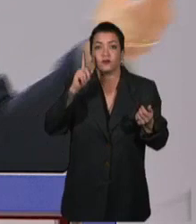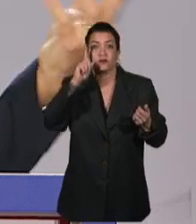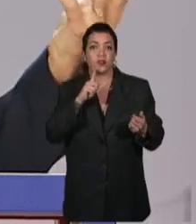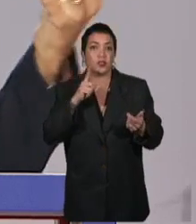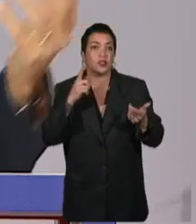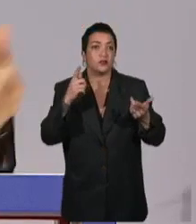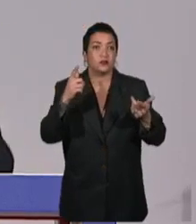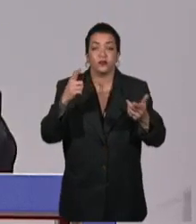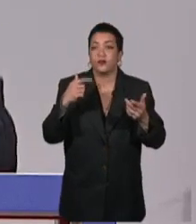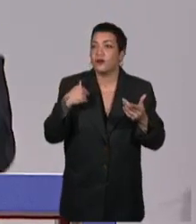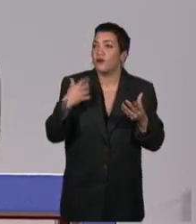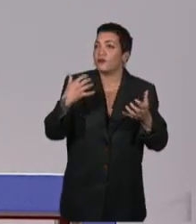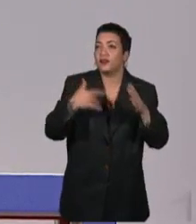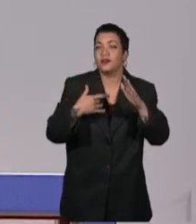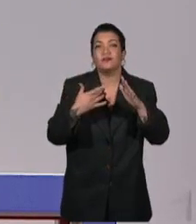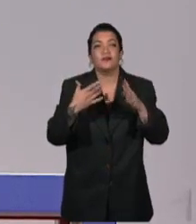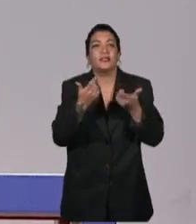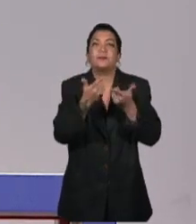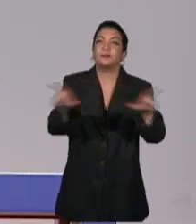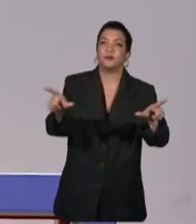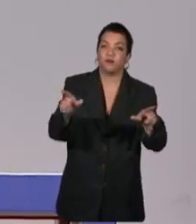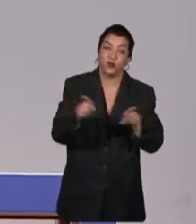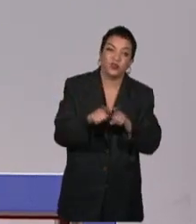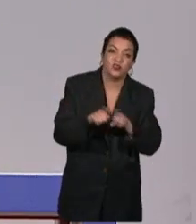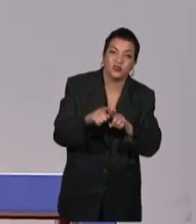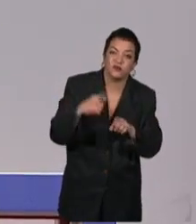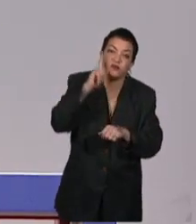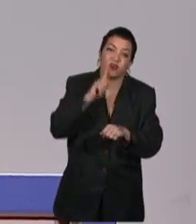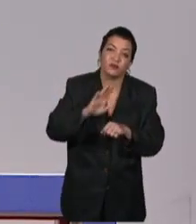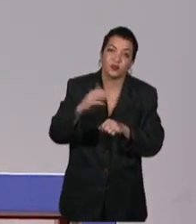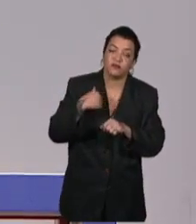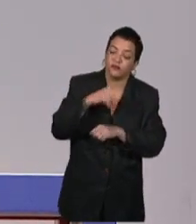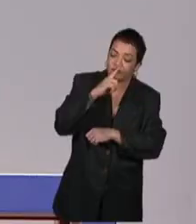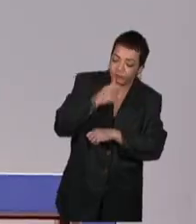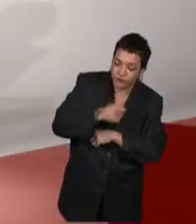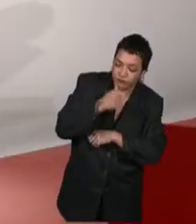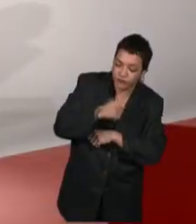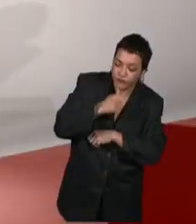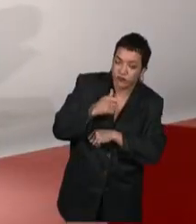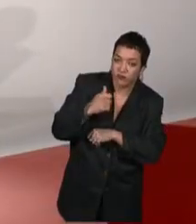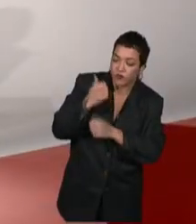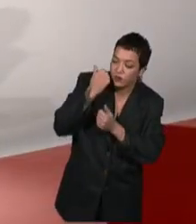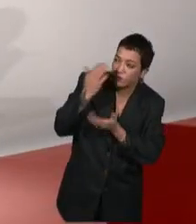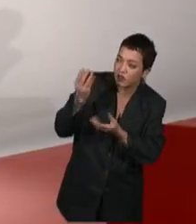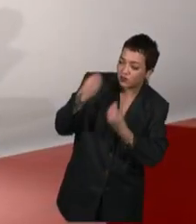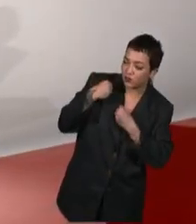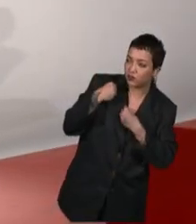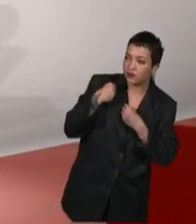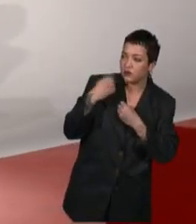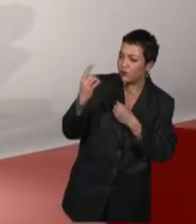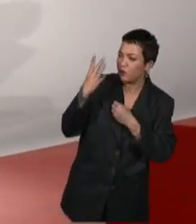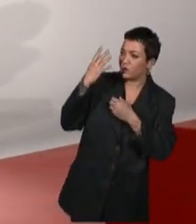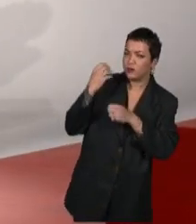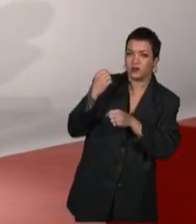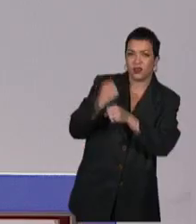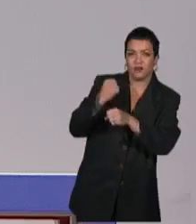ses promesses d'émancipation, mais aussi ses humiliations subies en silence. Celle de se voir refuser 2 emplois, parce que